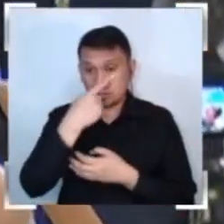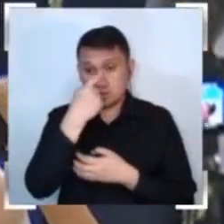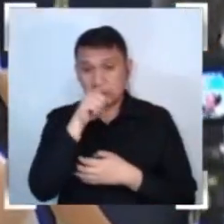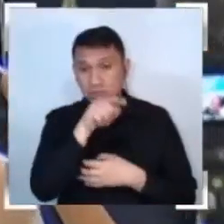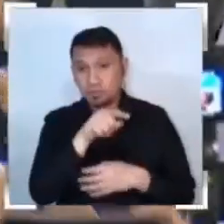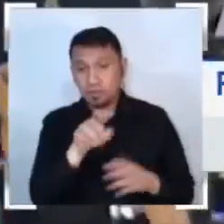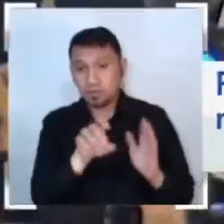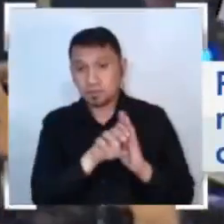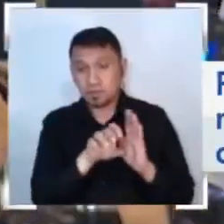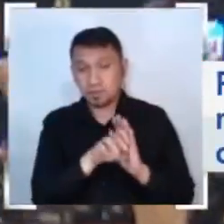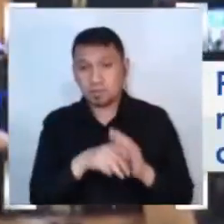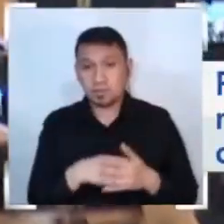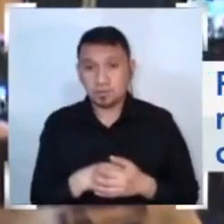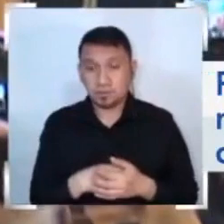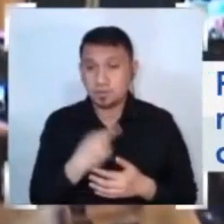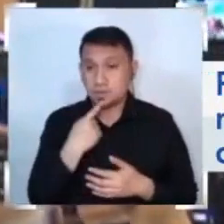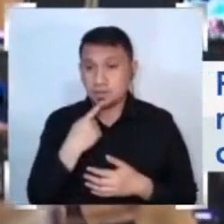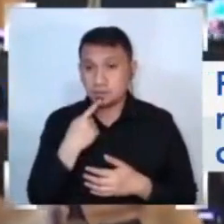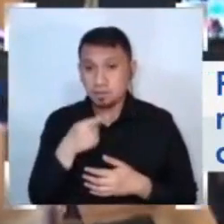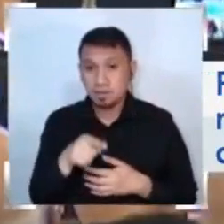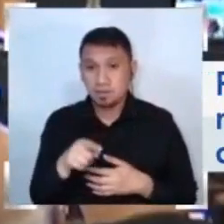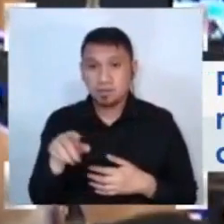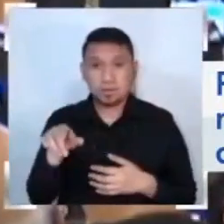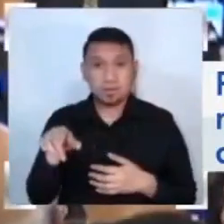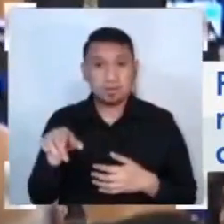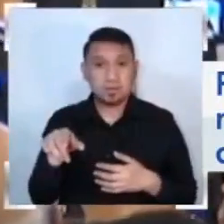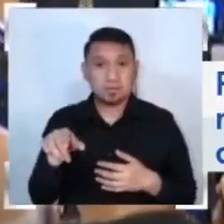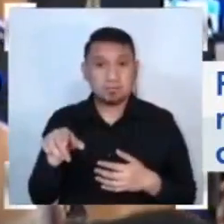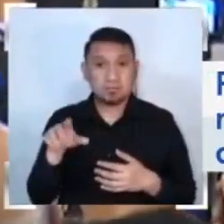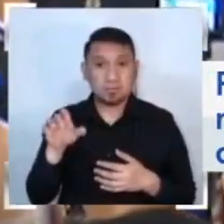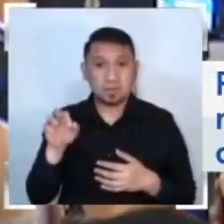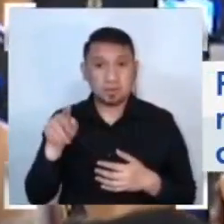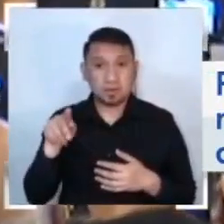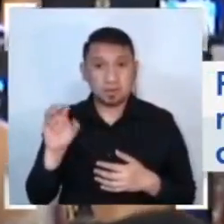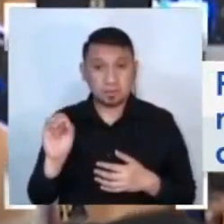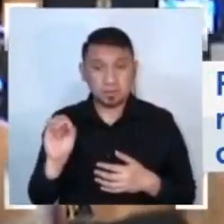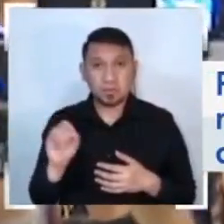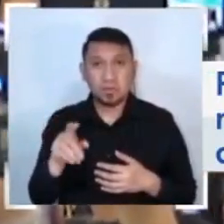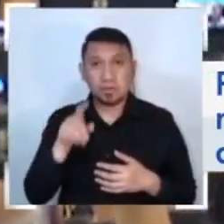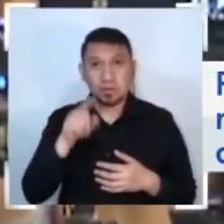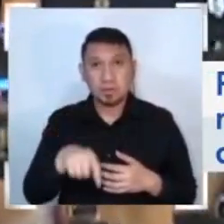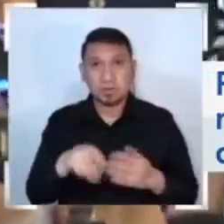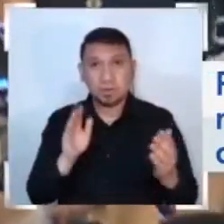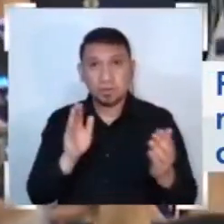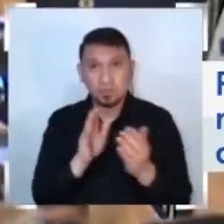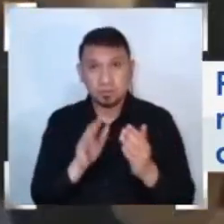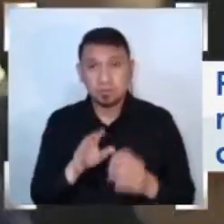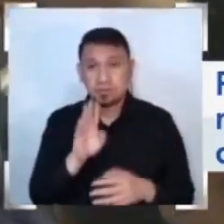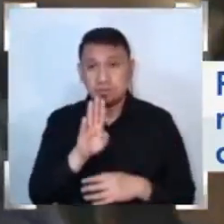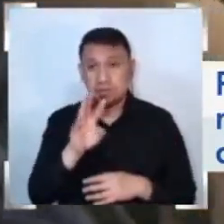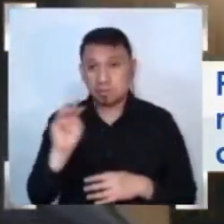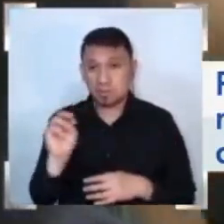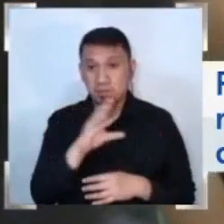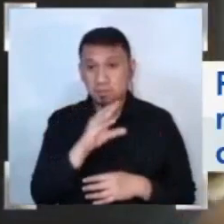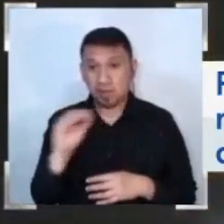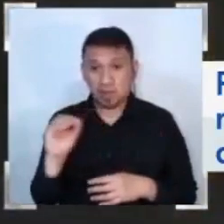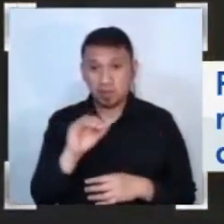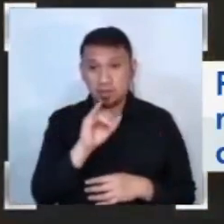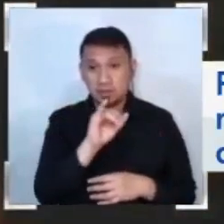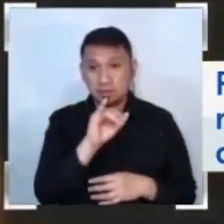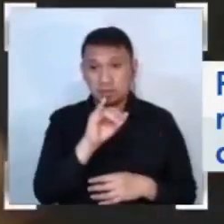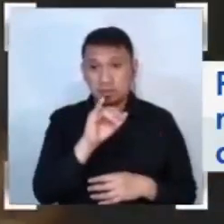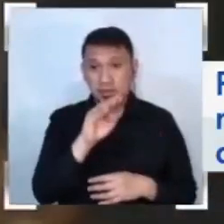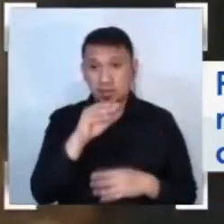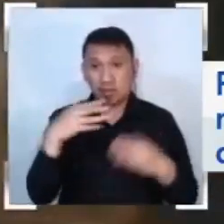Ayon kay Carpio, bilang co-administrators ng Marcos Estate, maharap sina Bongbong at Imelda Marcos sa aabot sa